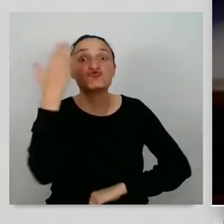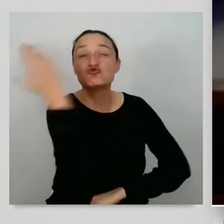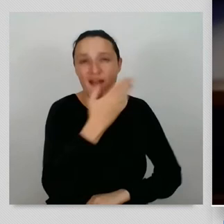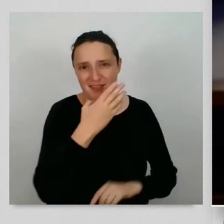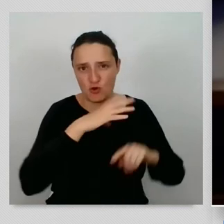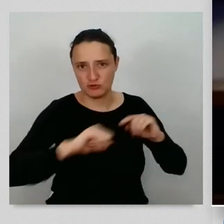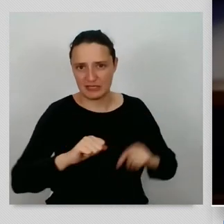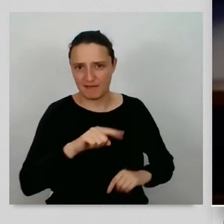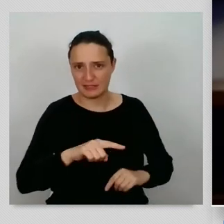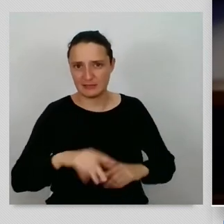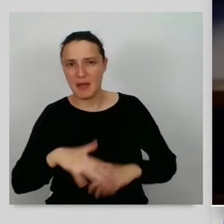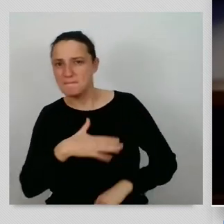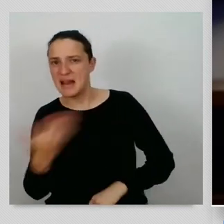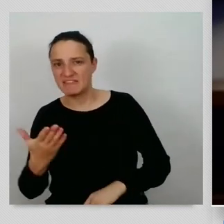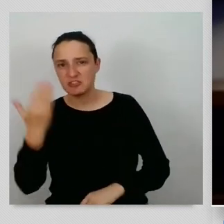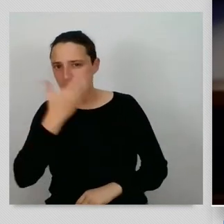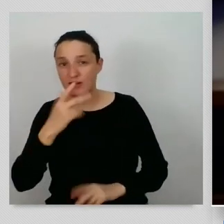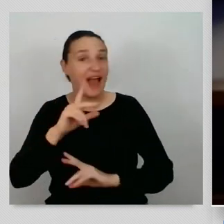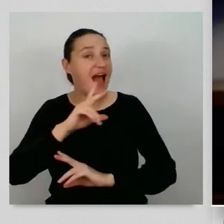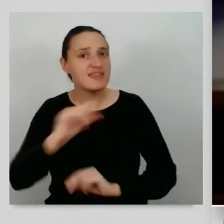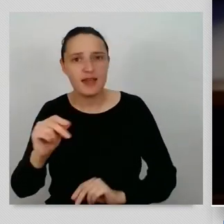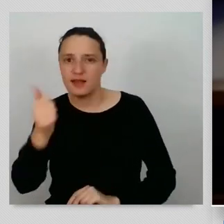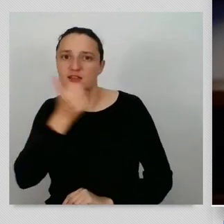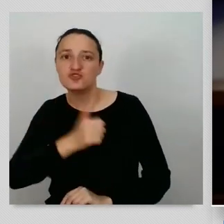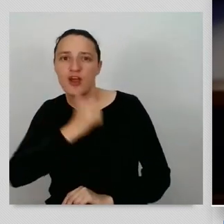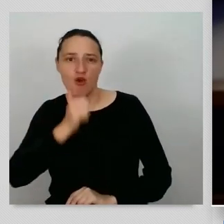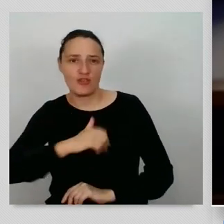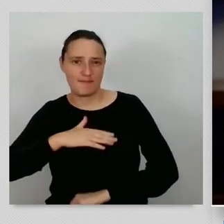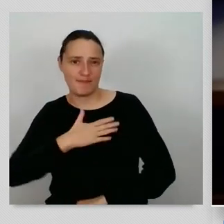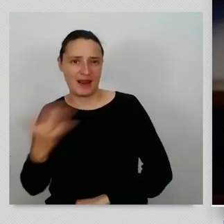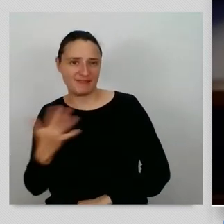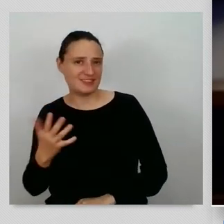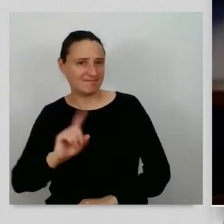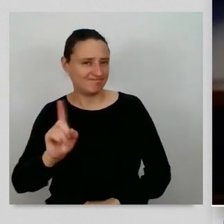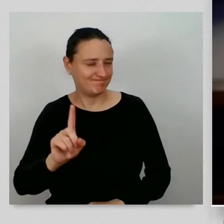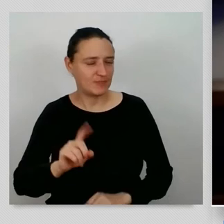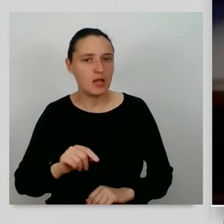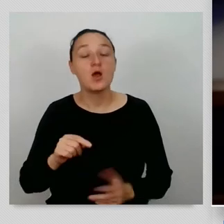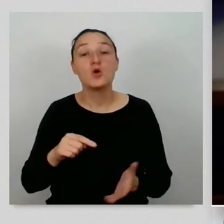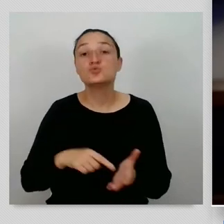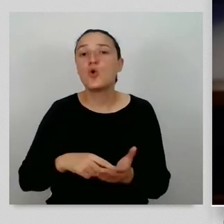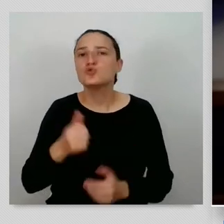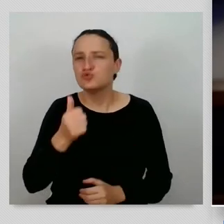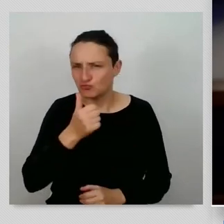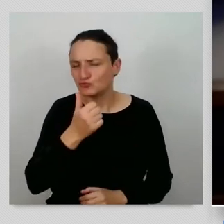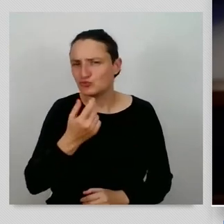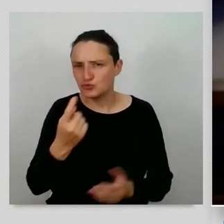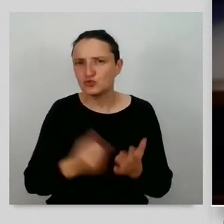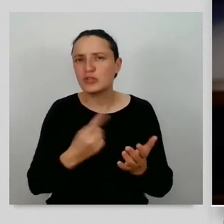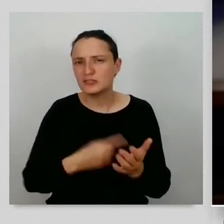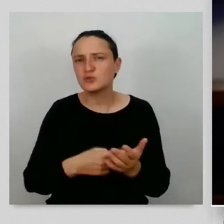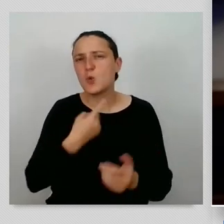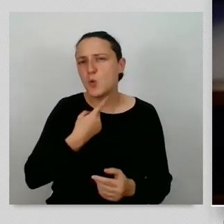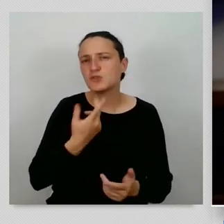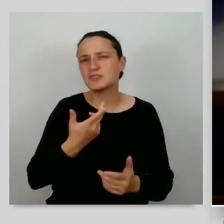chwili obowiązującego, czyli to, że pojawiają się bardzo często głosy, które mam wrażenie wśród polityków